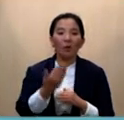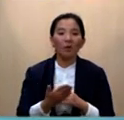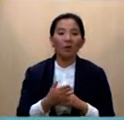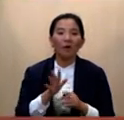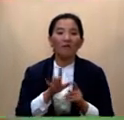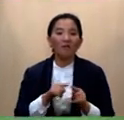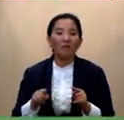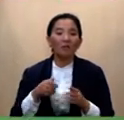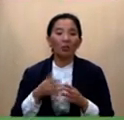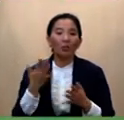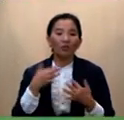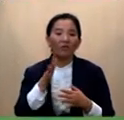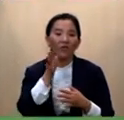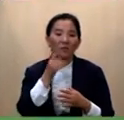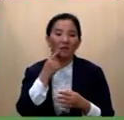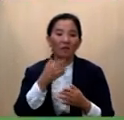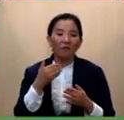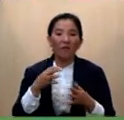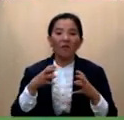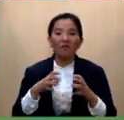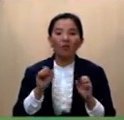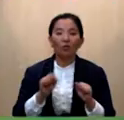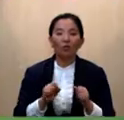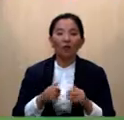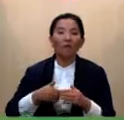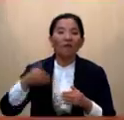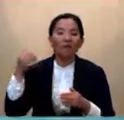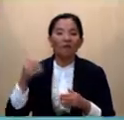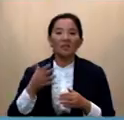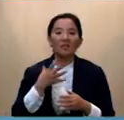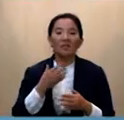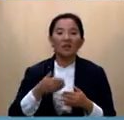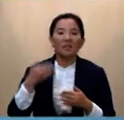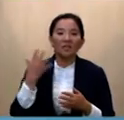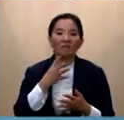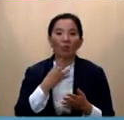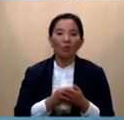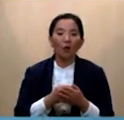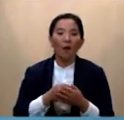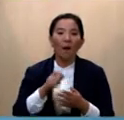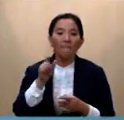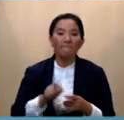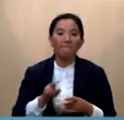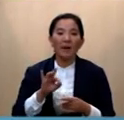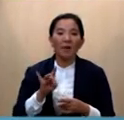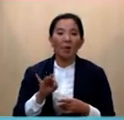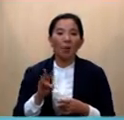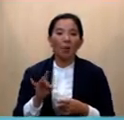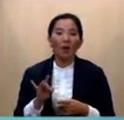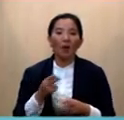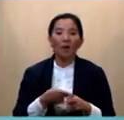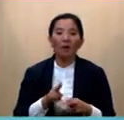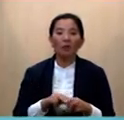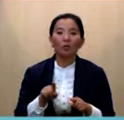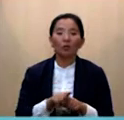некоторое время назад теперь можно отдавать мяч назад своему партнеру это тоже